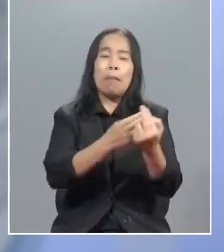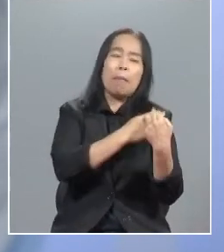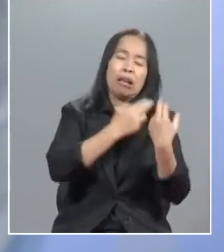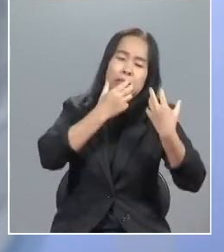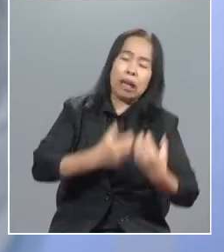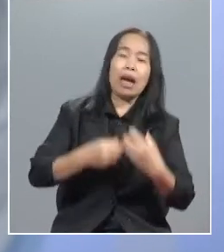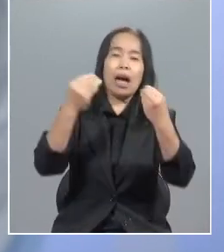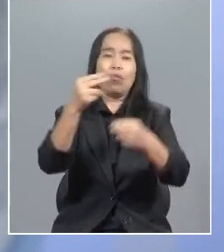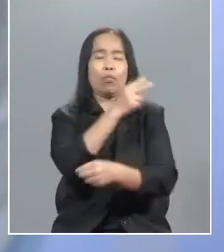รัฐบาลอ่ะ